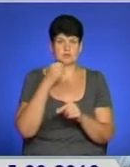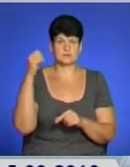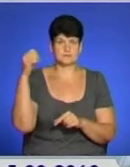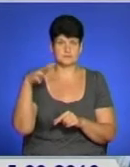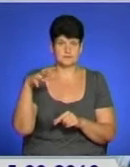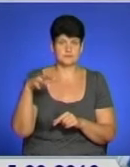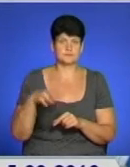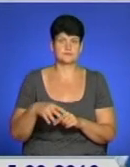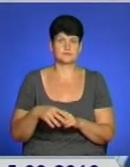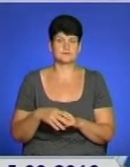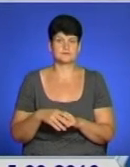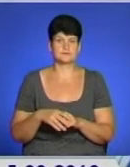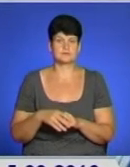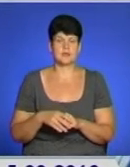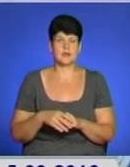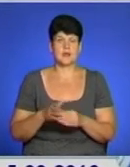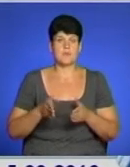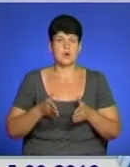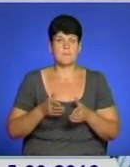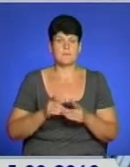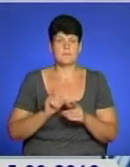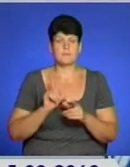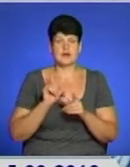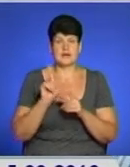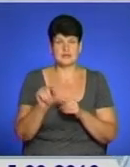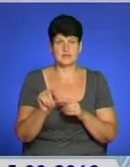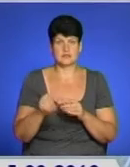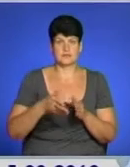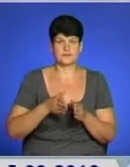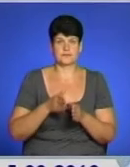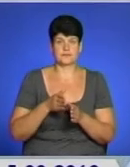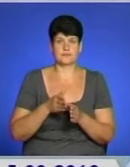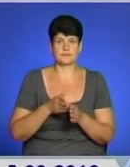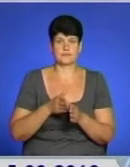чи перетин суцільної лінії. Так, водії тролейбуса,